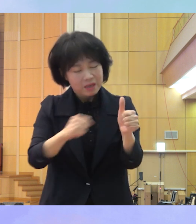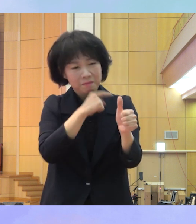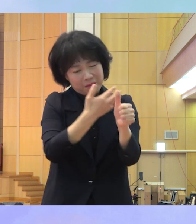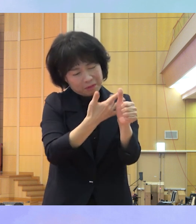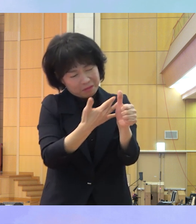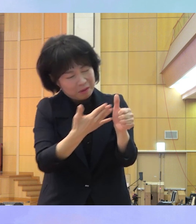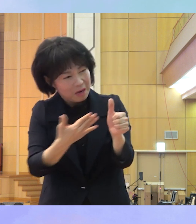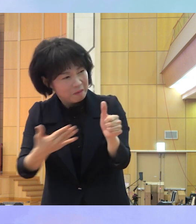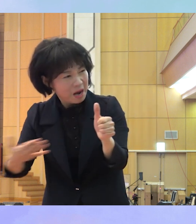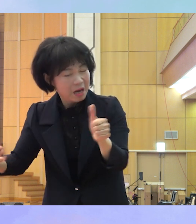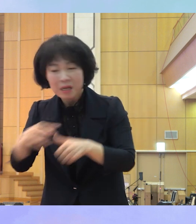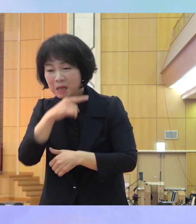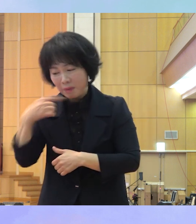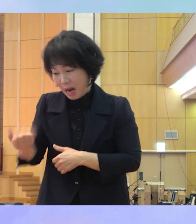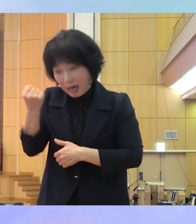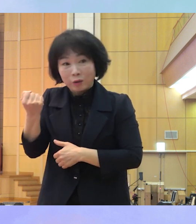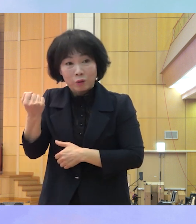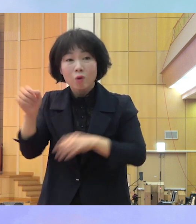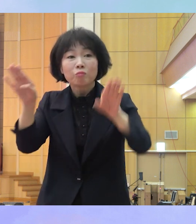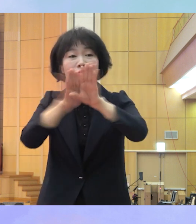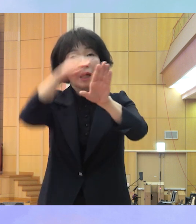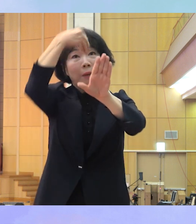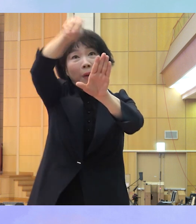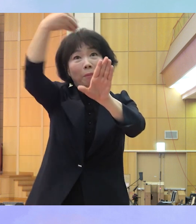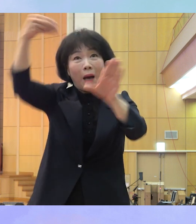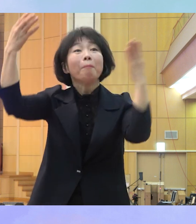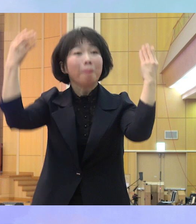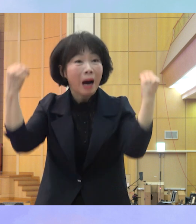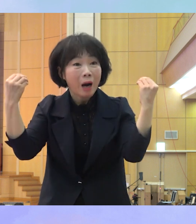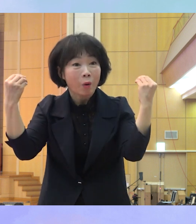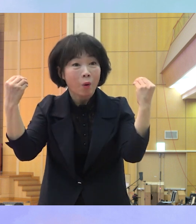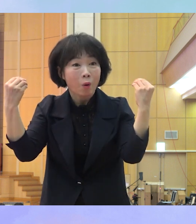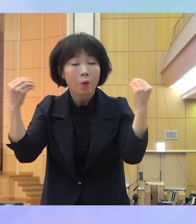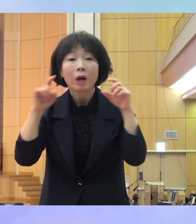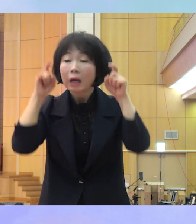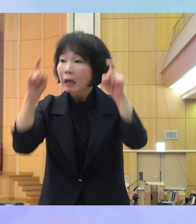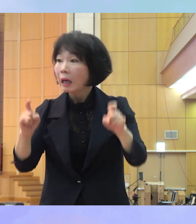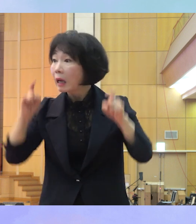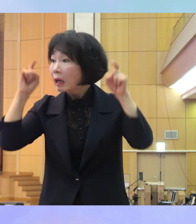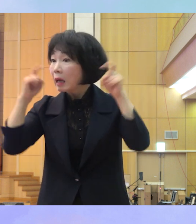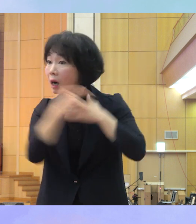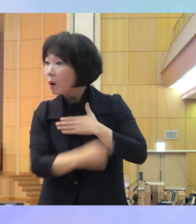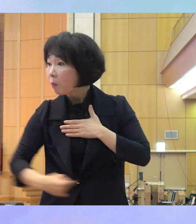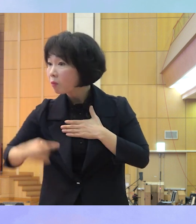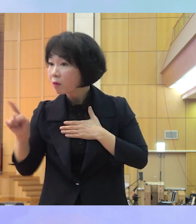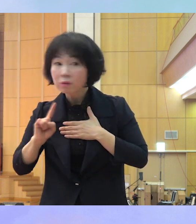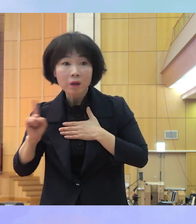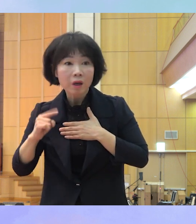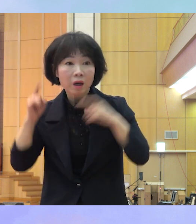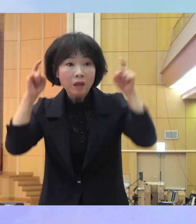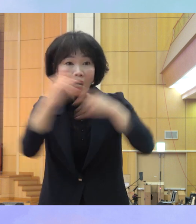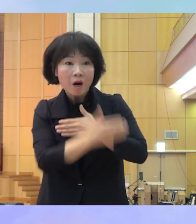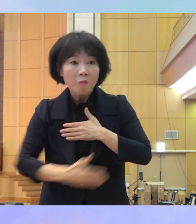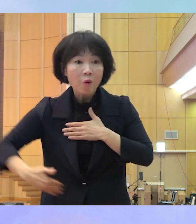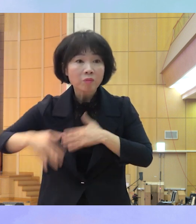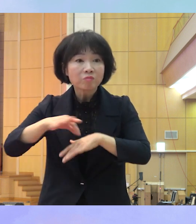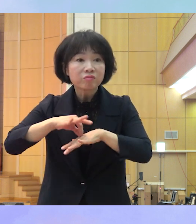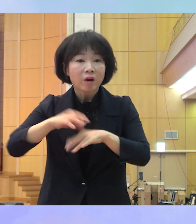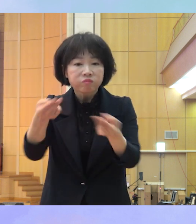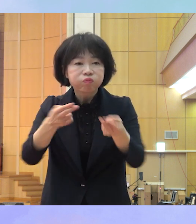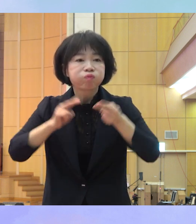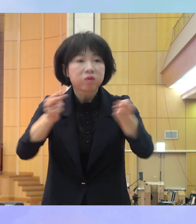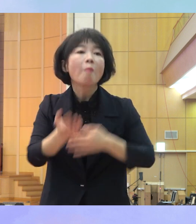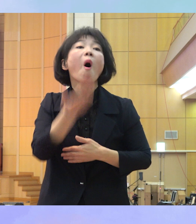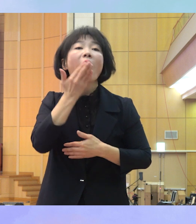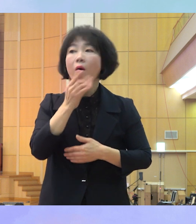먹고 그 피는 문설주에 바르고 인방에 바른 것은, 이 예식은